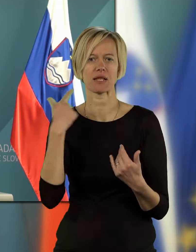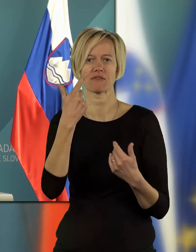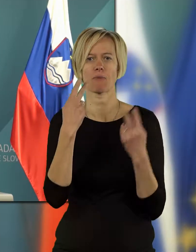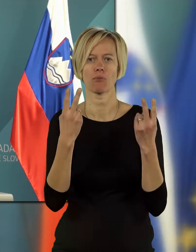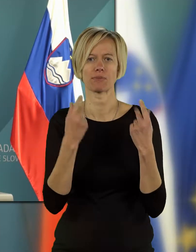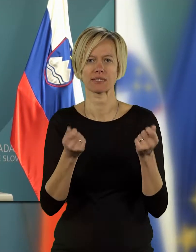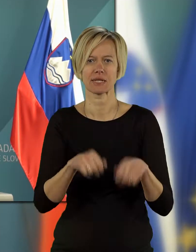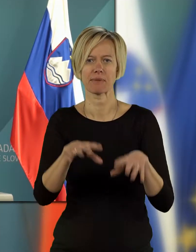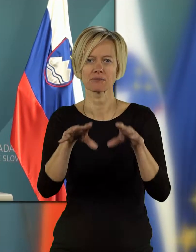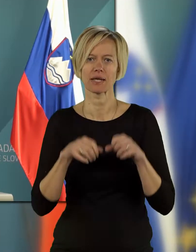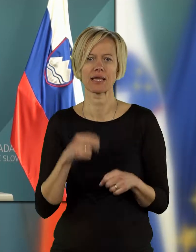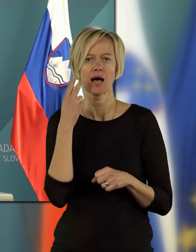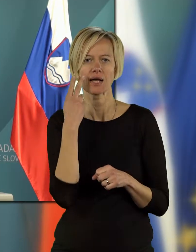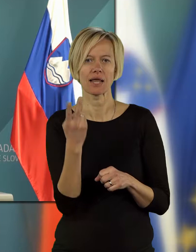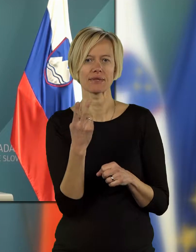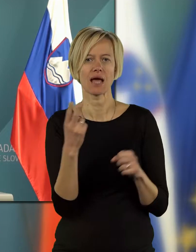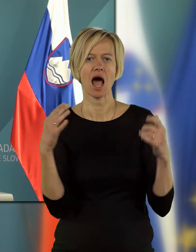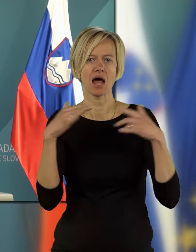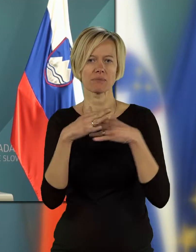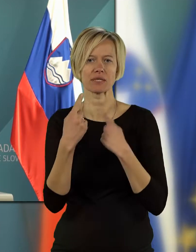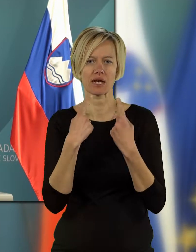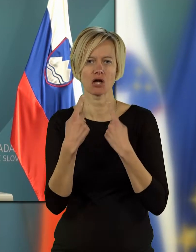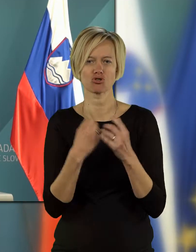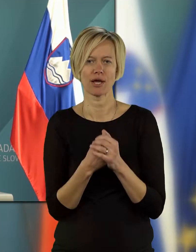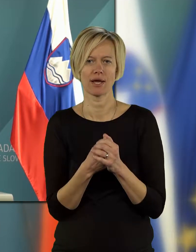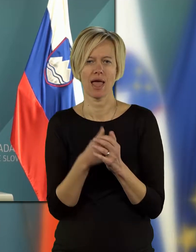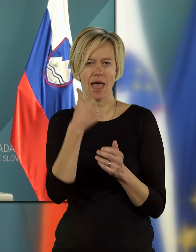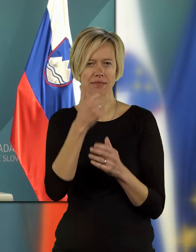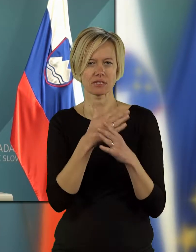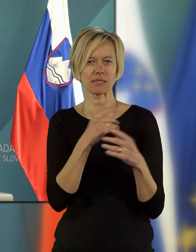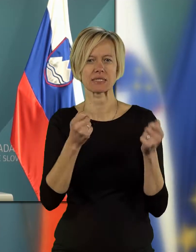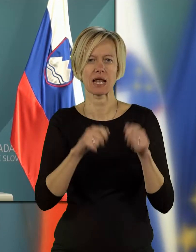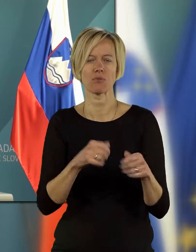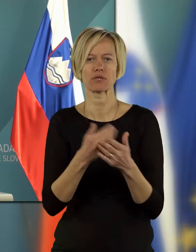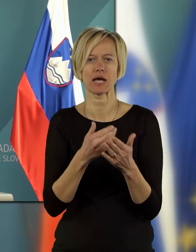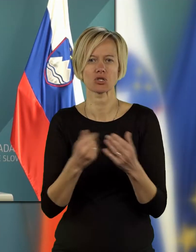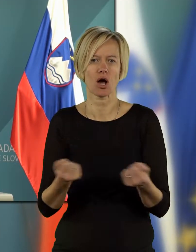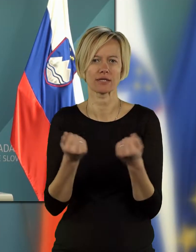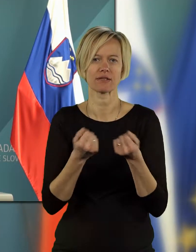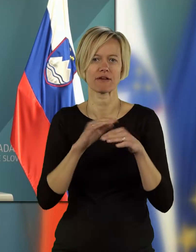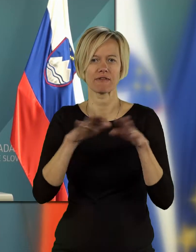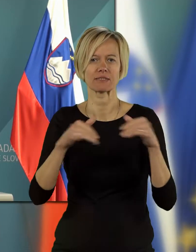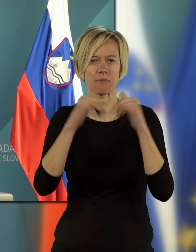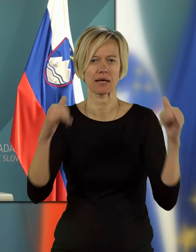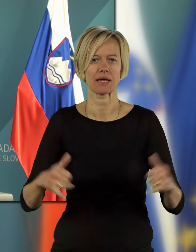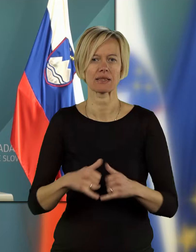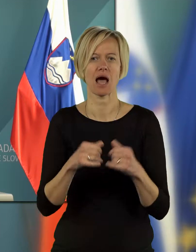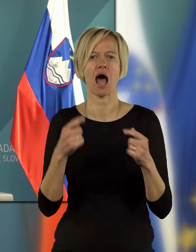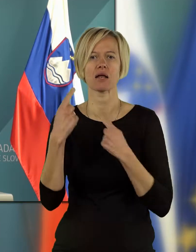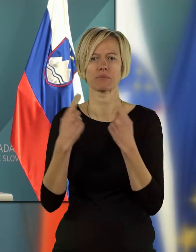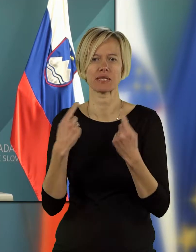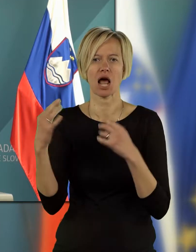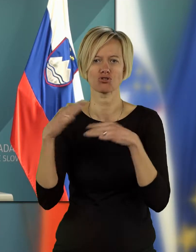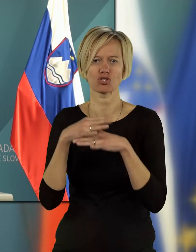bila dva zelo pomembna sklepa sprejeta glede arbitraže. Eden od teh sklepov dejansko aktiviral vas ta paket